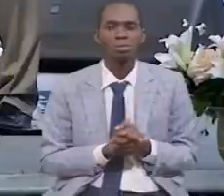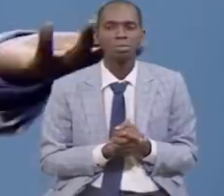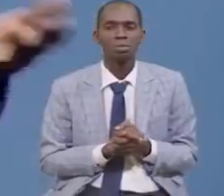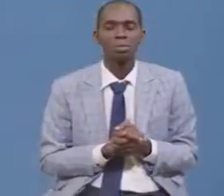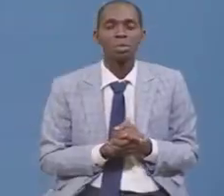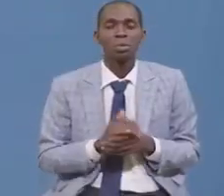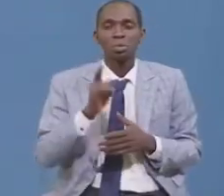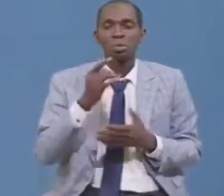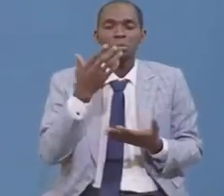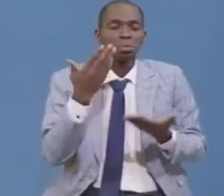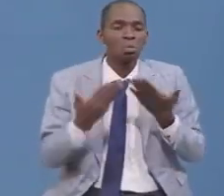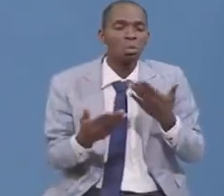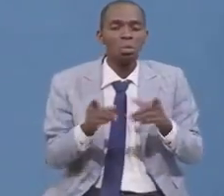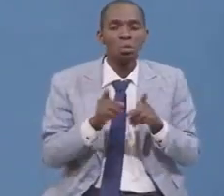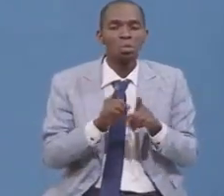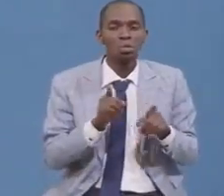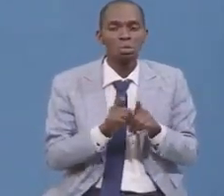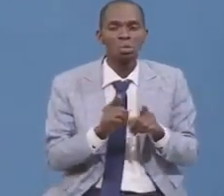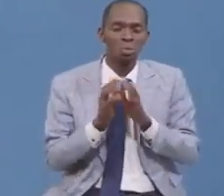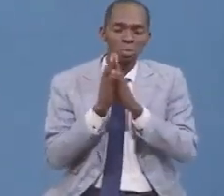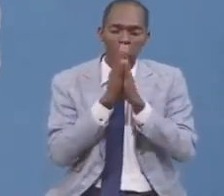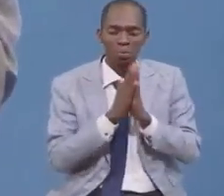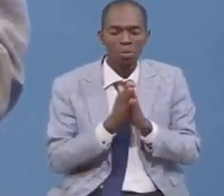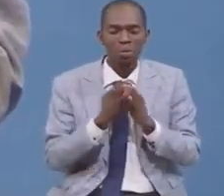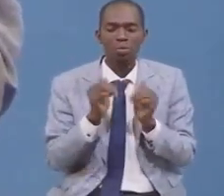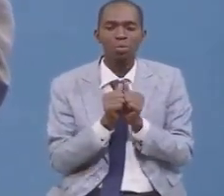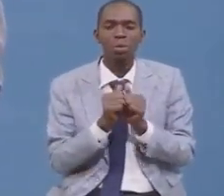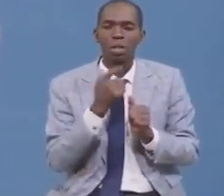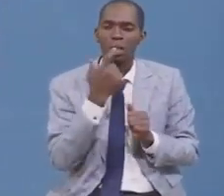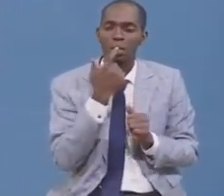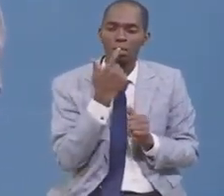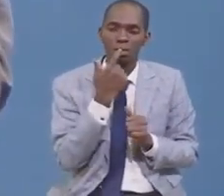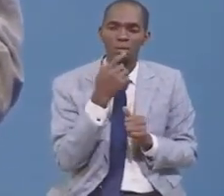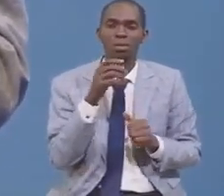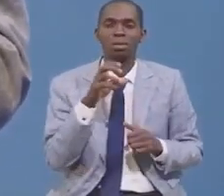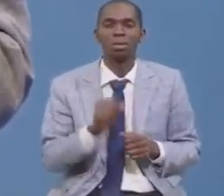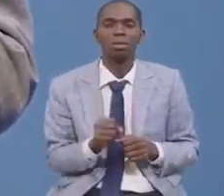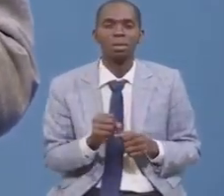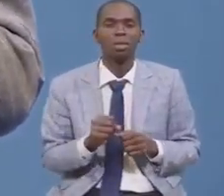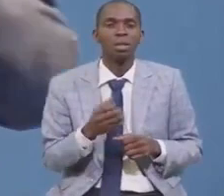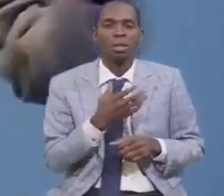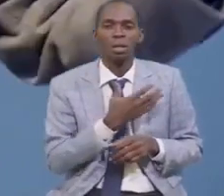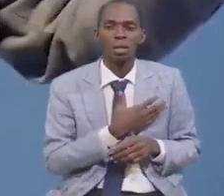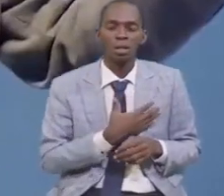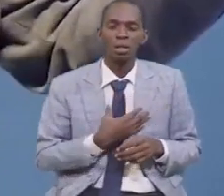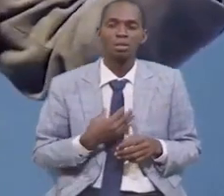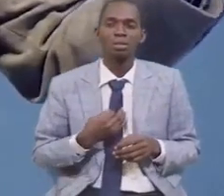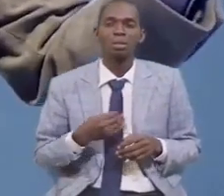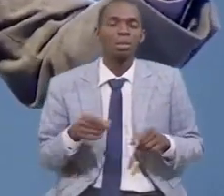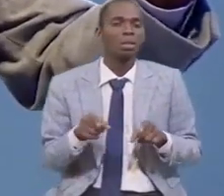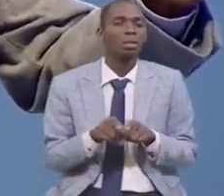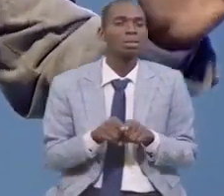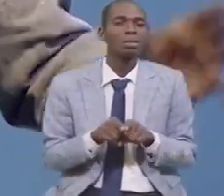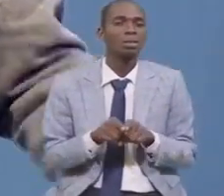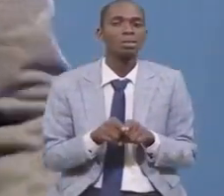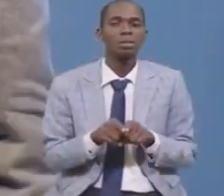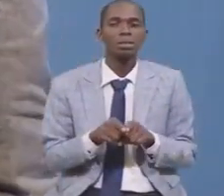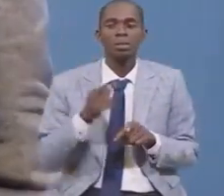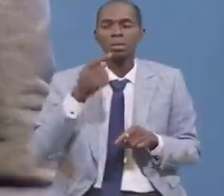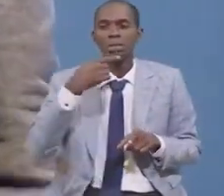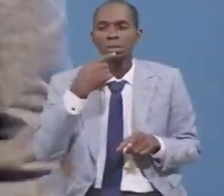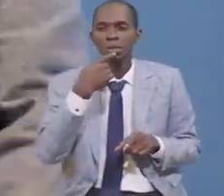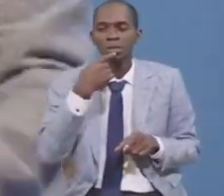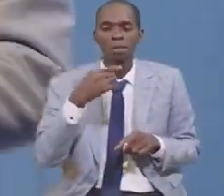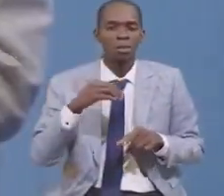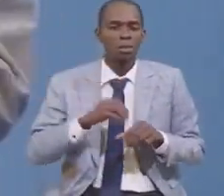even speak in tongues, ఒకవేళ అన్య భాషలతో కూడా మాట్లాడుతుండొచ్చు, Balaam's eyes spoke in the language of